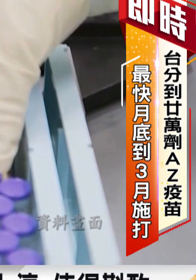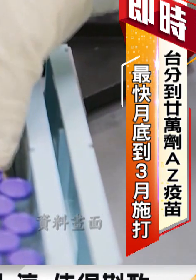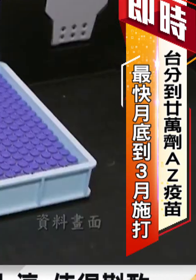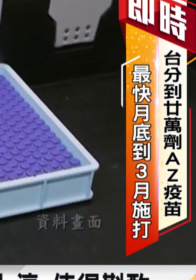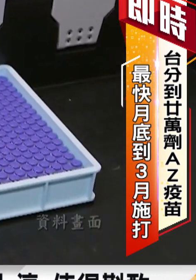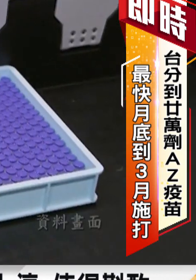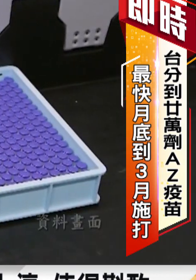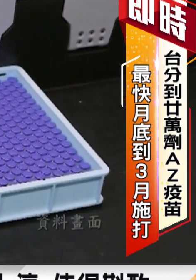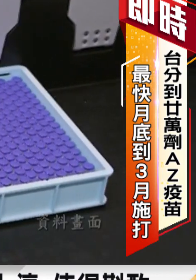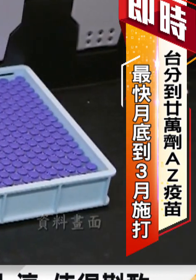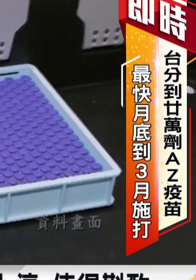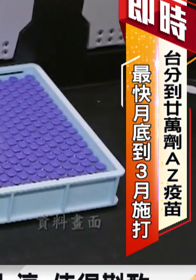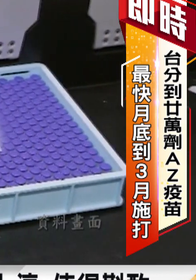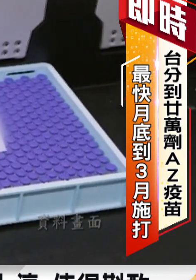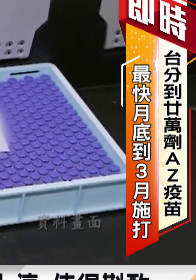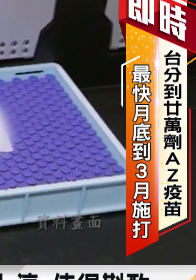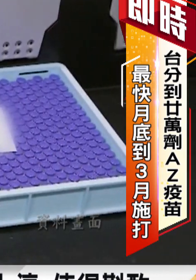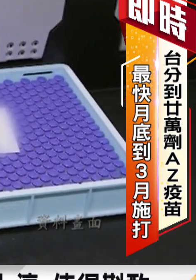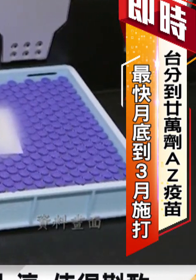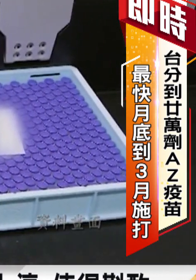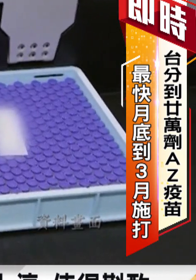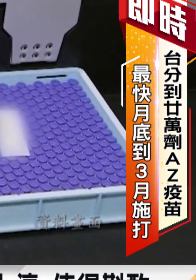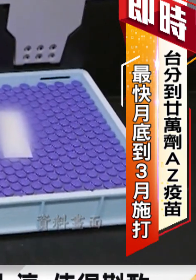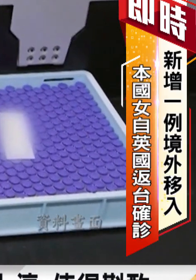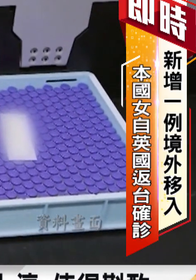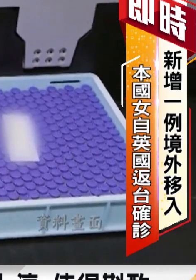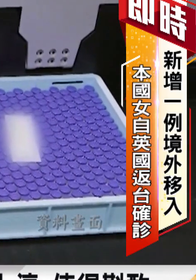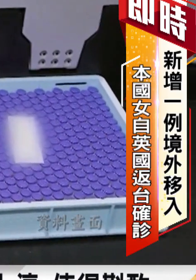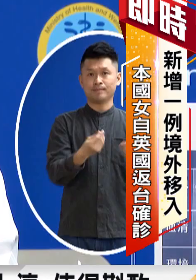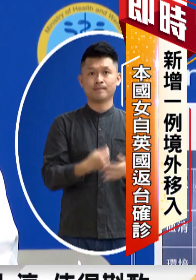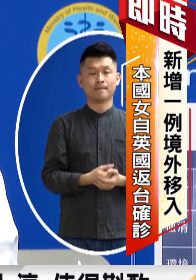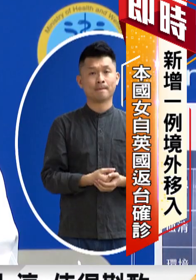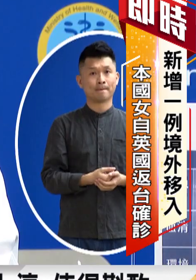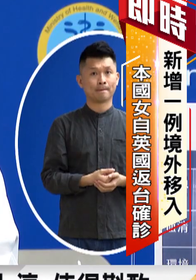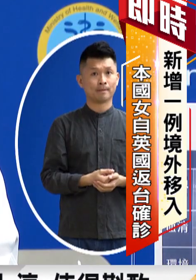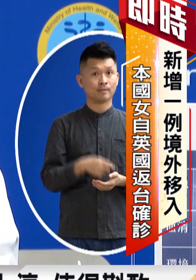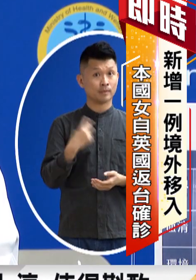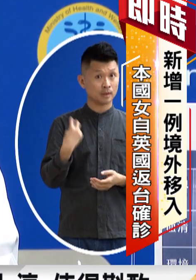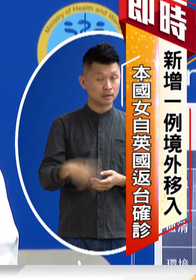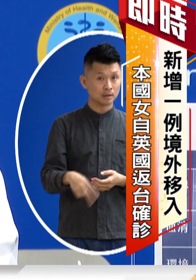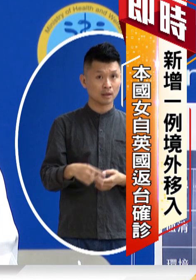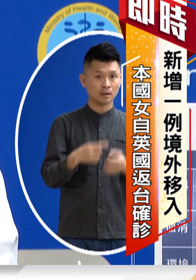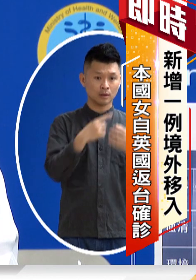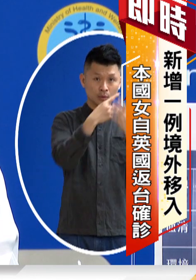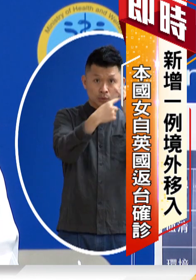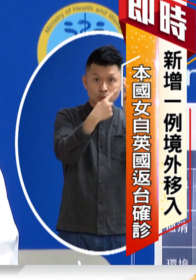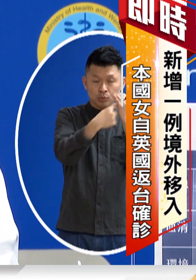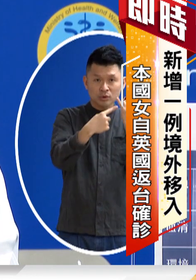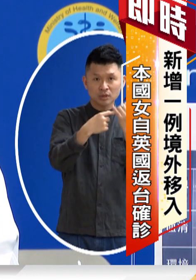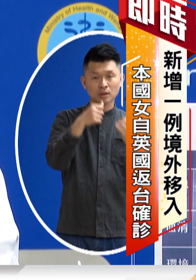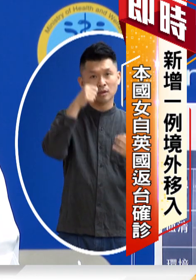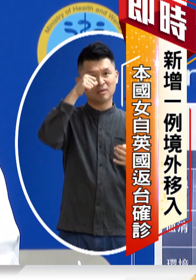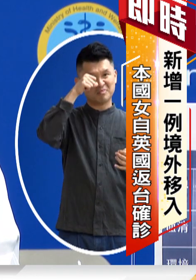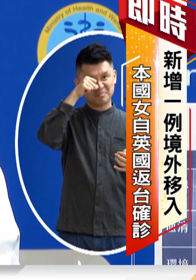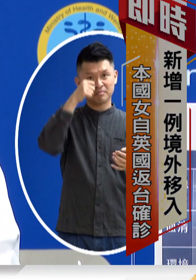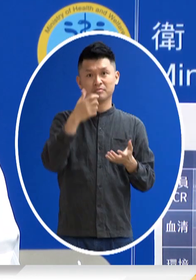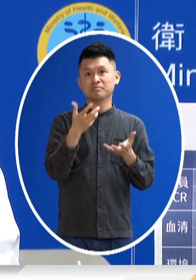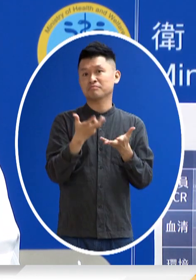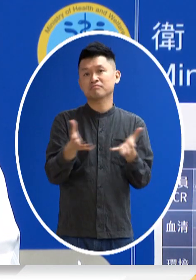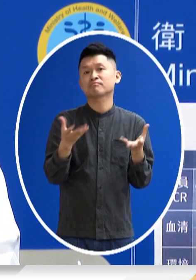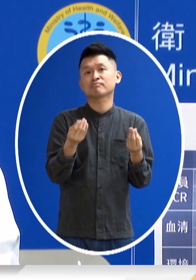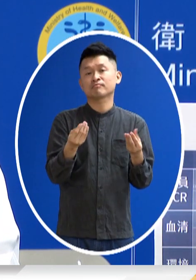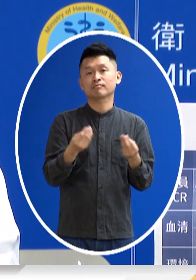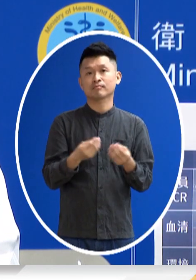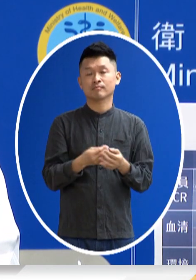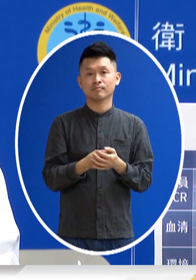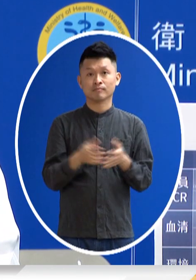限，南非政府紧急喊卡，台湾不会有疑虑吗？ 这个样本数还不是很大，那所以在统